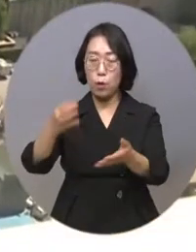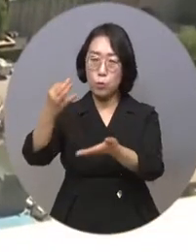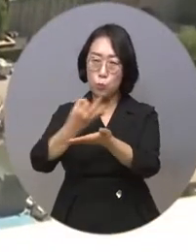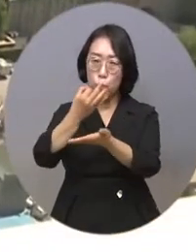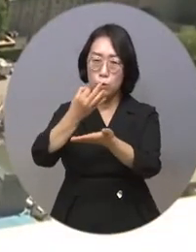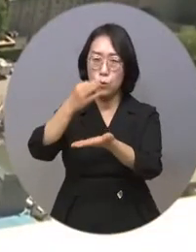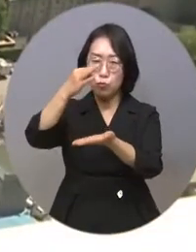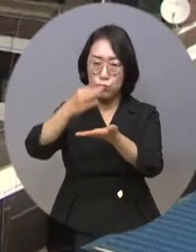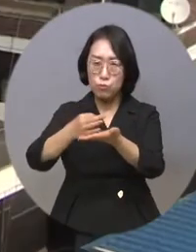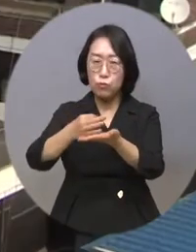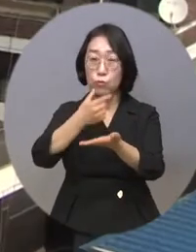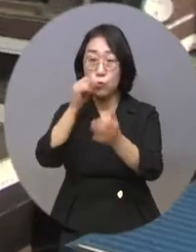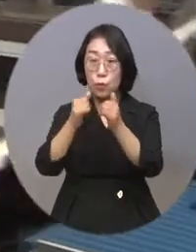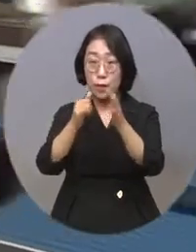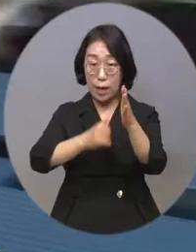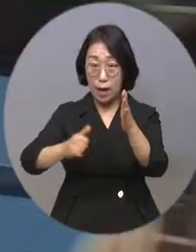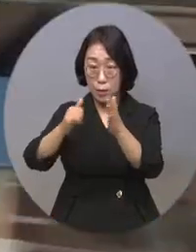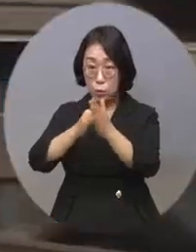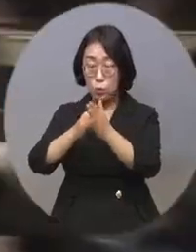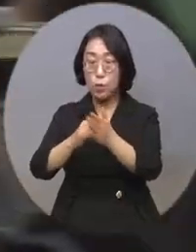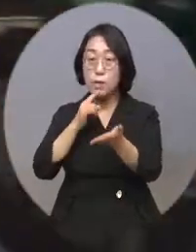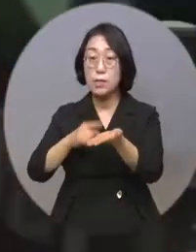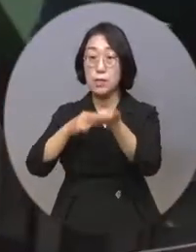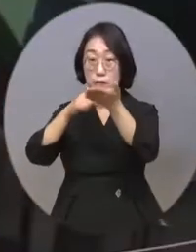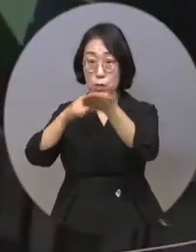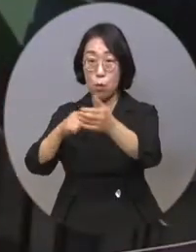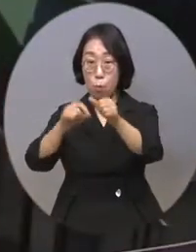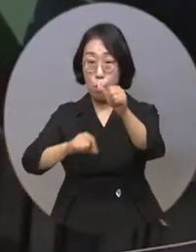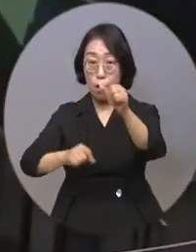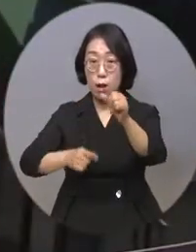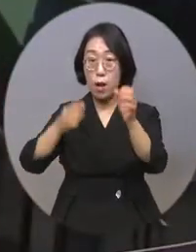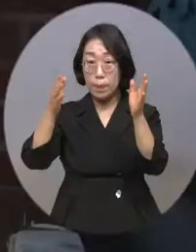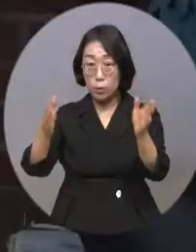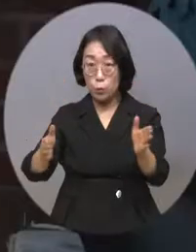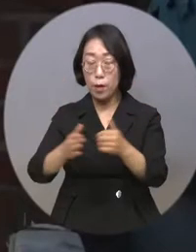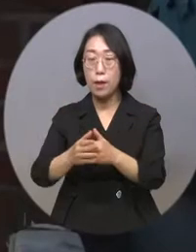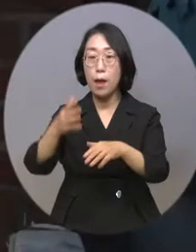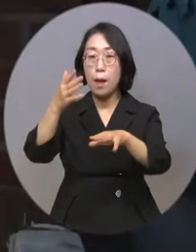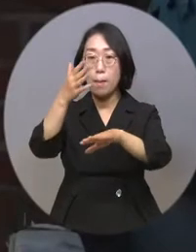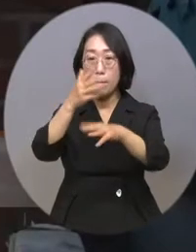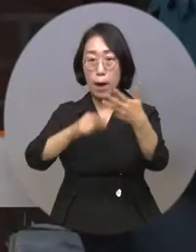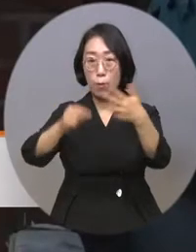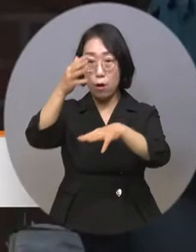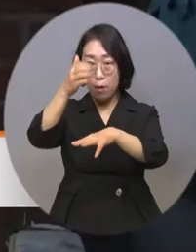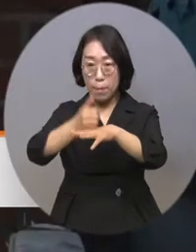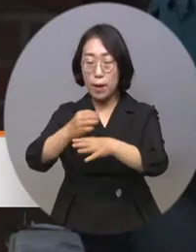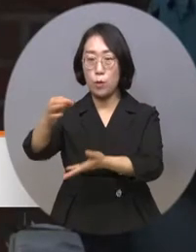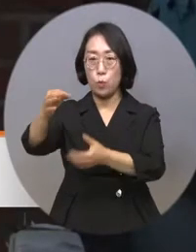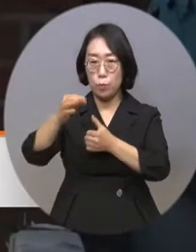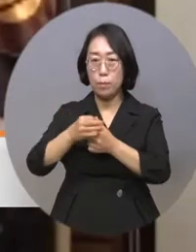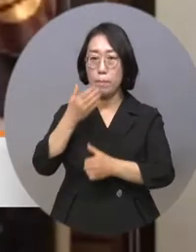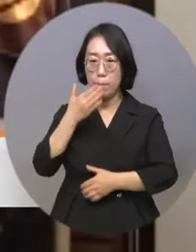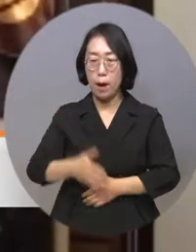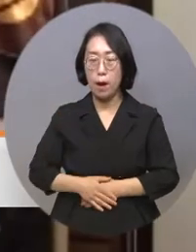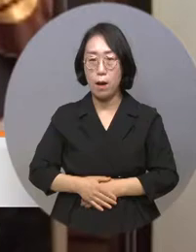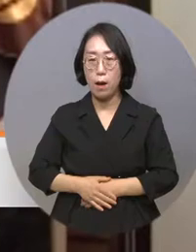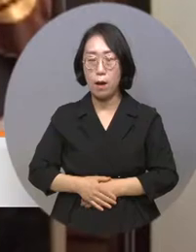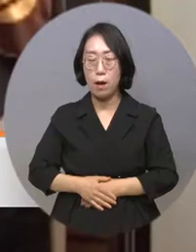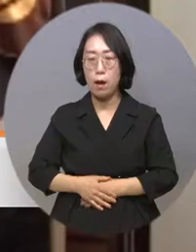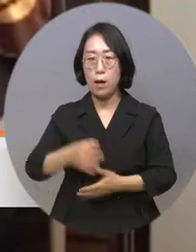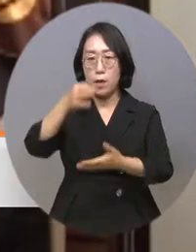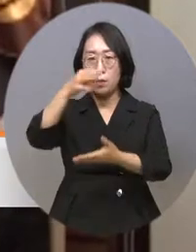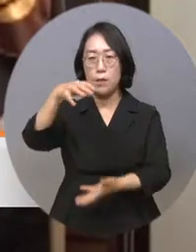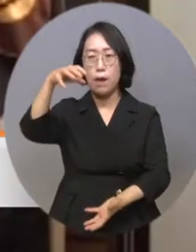신청 절차를 거쳐 8월 말에 근로자녀장려금을 지급받을 수 있습니다. 근로장려금은 가구원 전체의